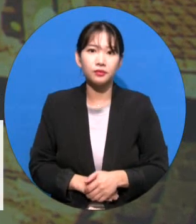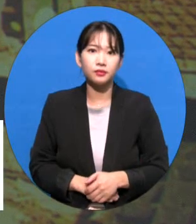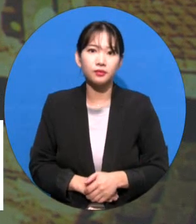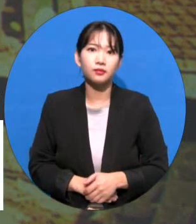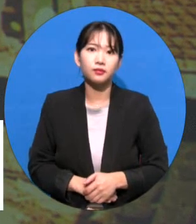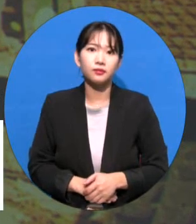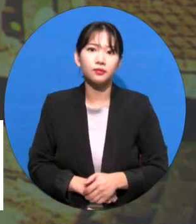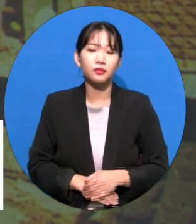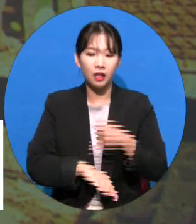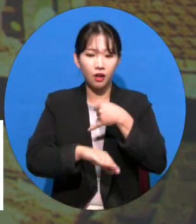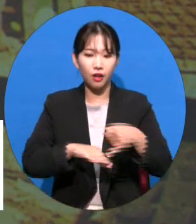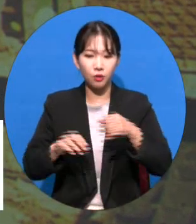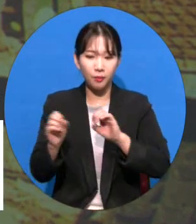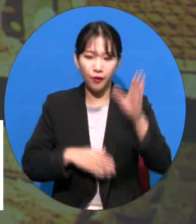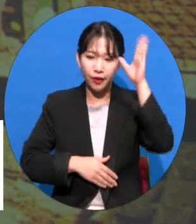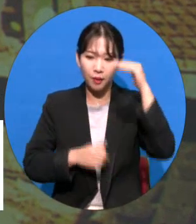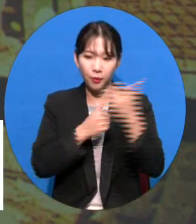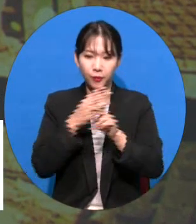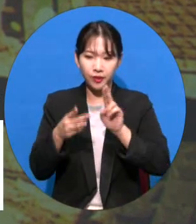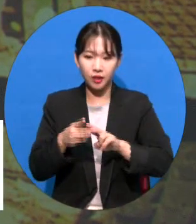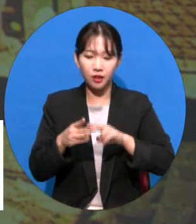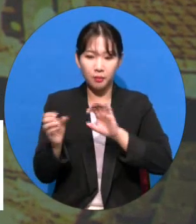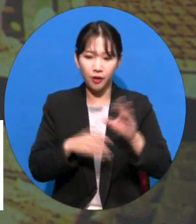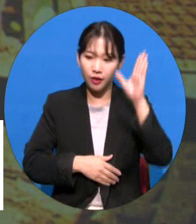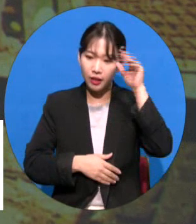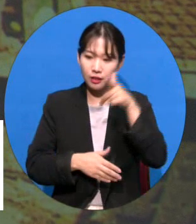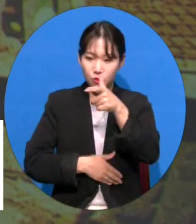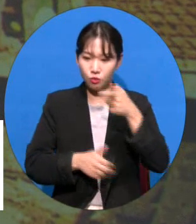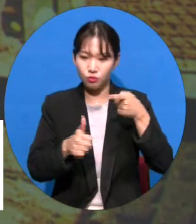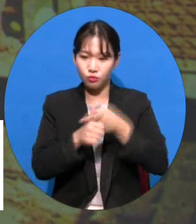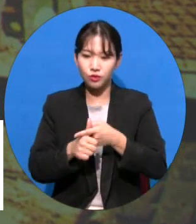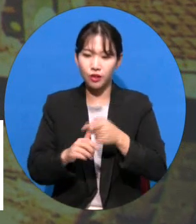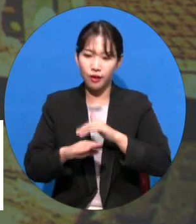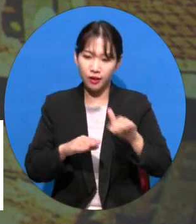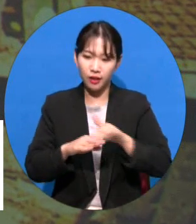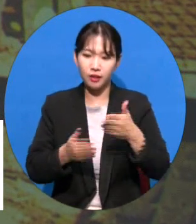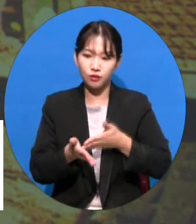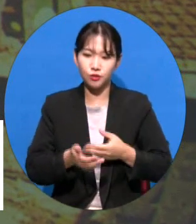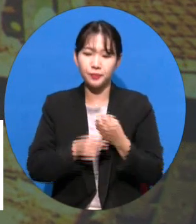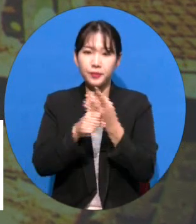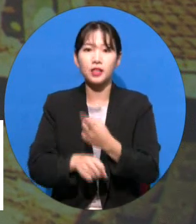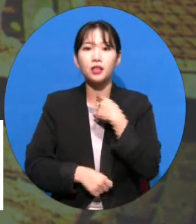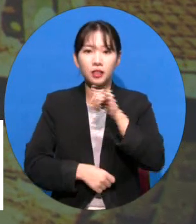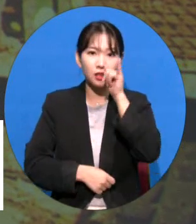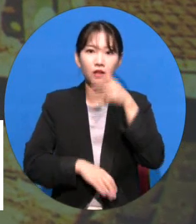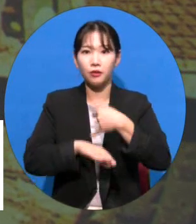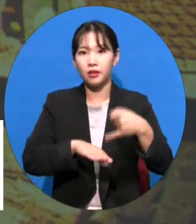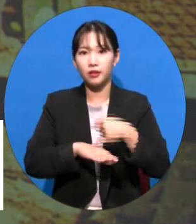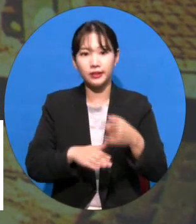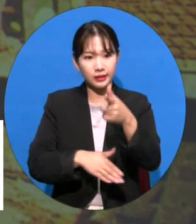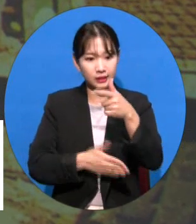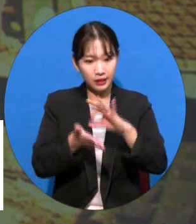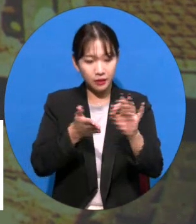다음 뉴스입니다. 완도군 유기견 보호센터에서 유기견을 총포로 사설에 처리했다는 소식 전해드렸는데요. 완도군은